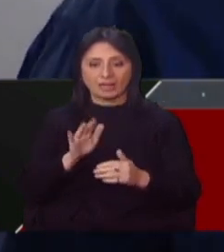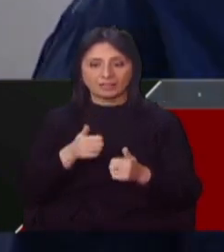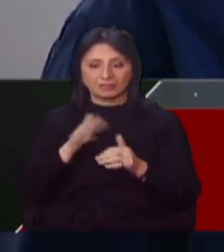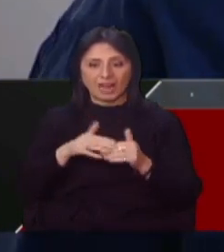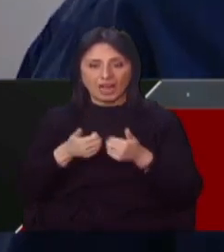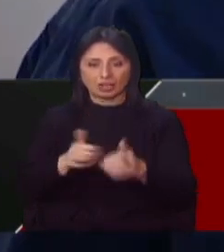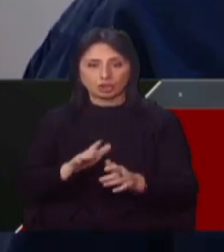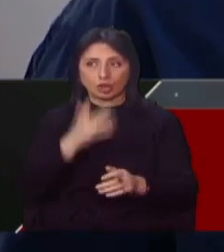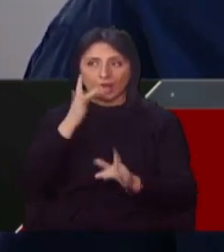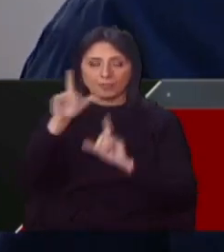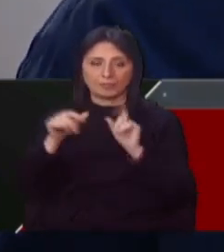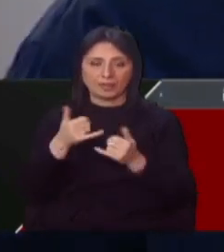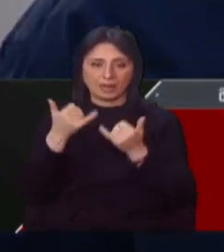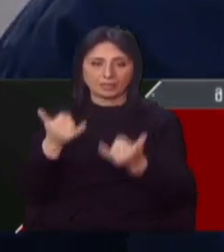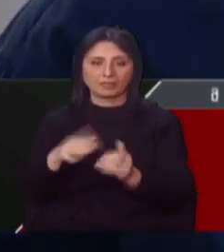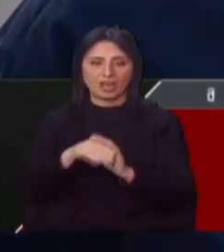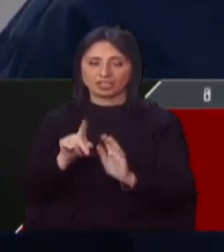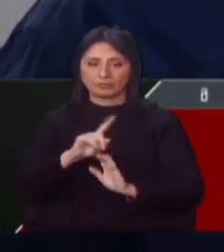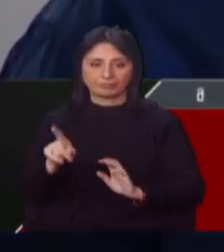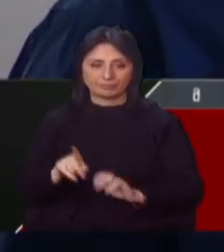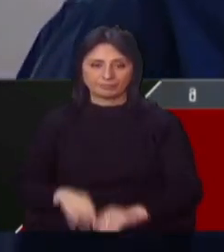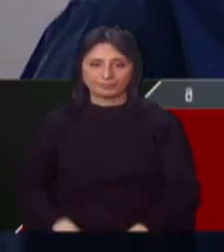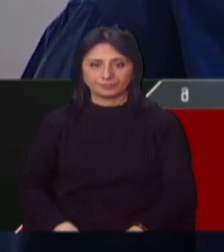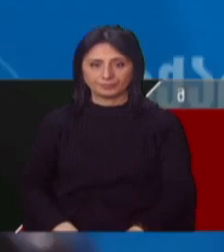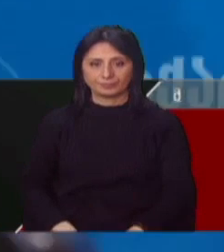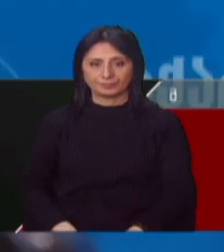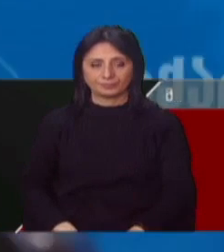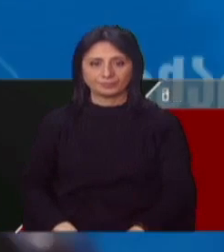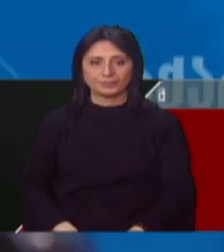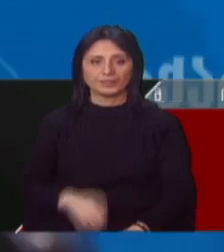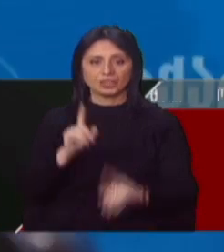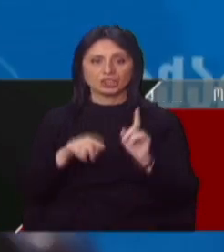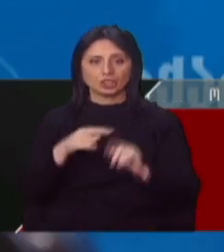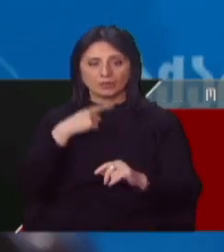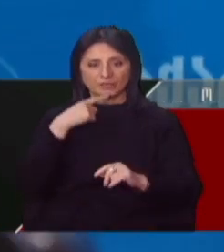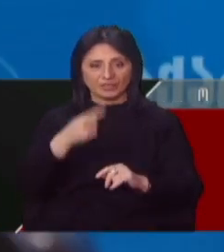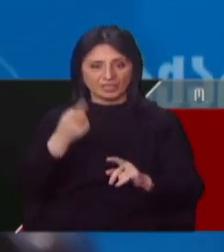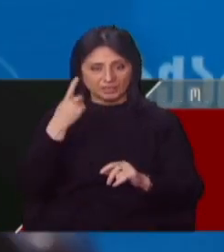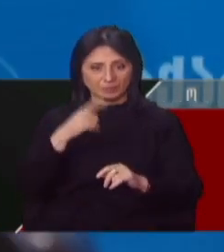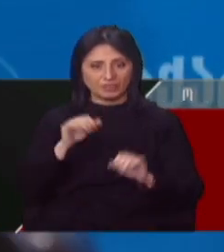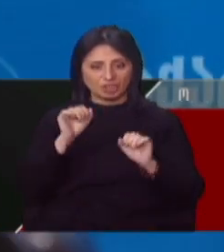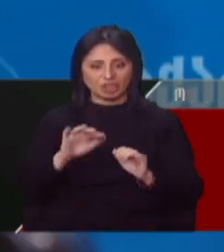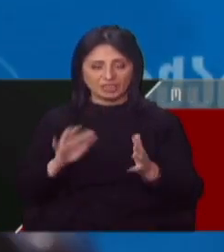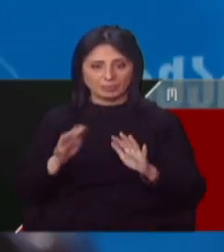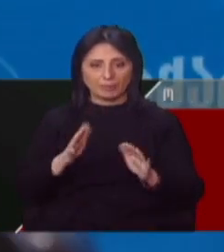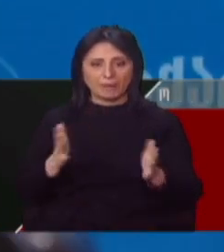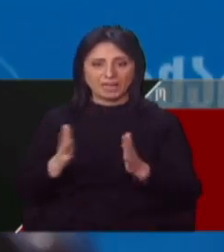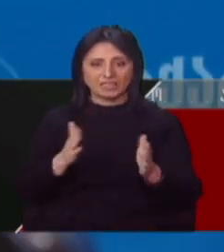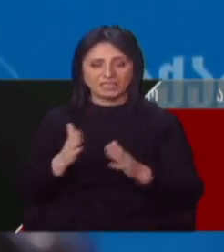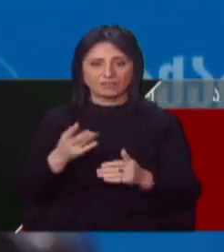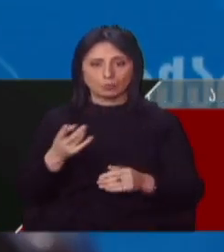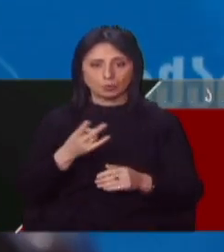ხელი ემიგრანტებისთვის არჩევნებზე ხელმისაწვდომობის ზრდას. ზოგადად მე ვეფრობიტიას, რომ შეიძლება ზოგადად მაქსიმალური